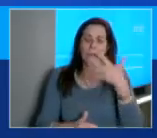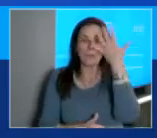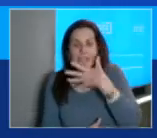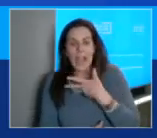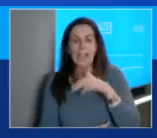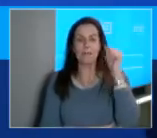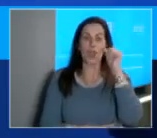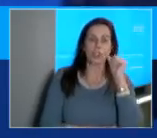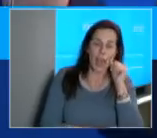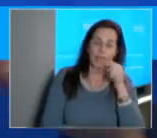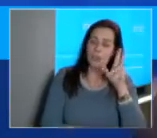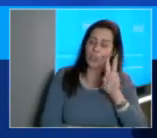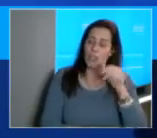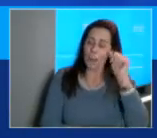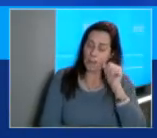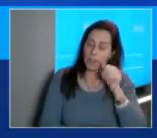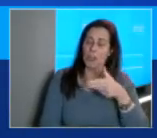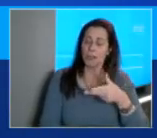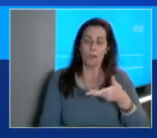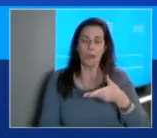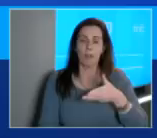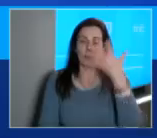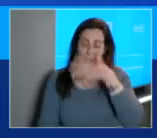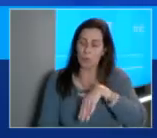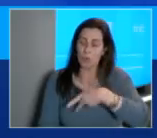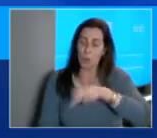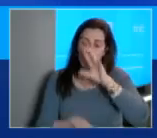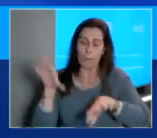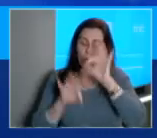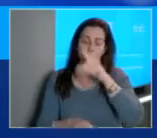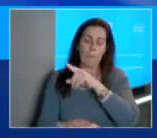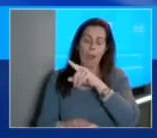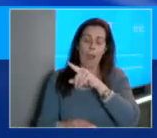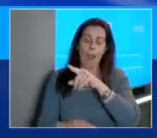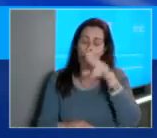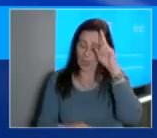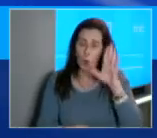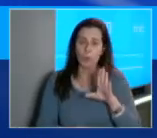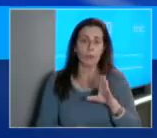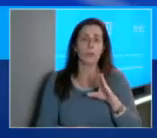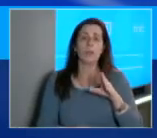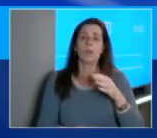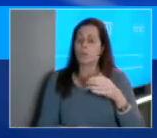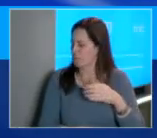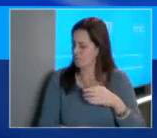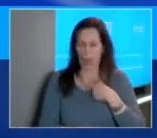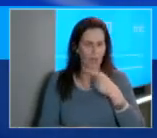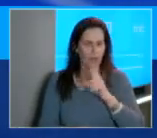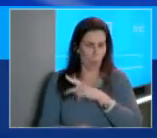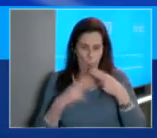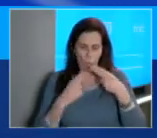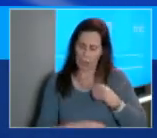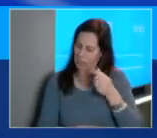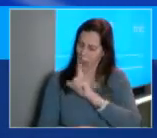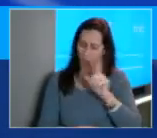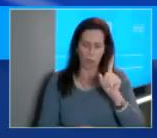שיש מצביעים מזרחים יותר לימין, מצביעים אשכנזים ודשנים לכם לכחול לבן, הוא אומר, אני לא רואה את זה ככה, אני מסרב